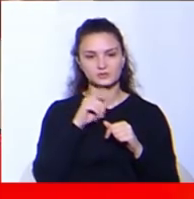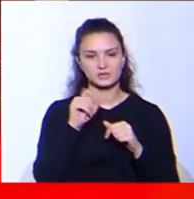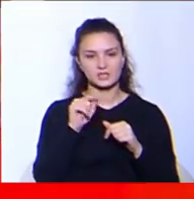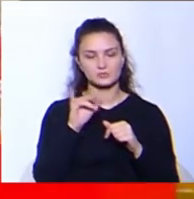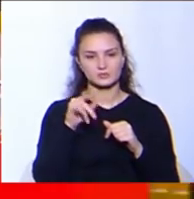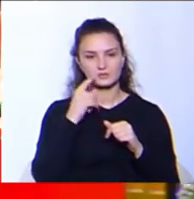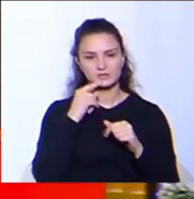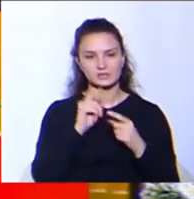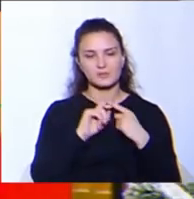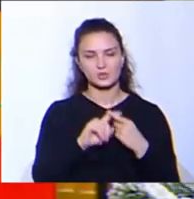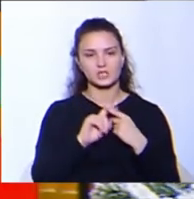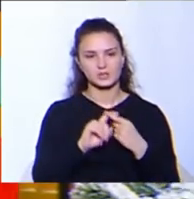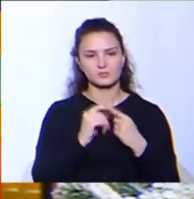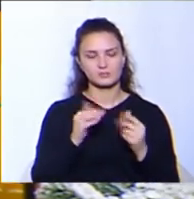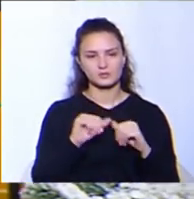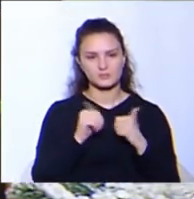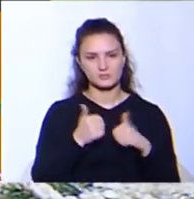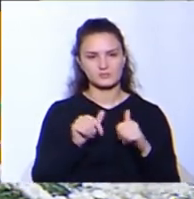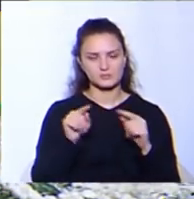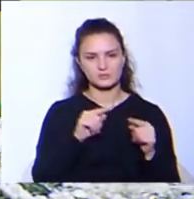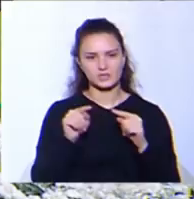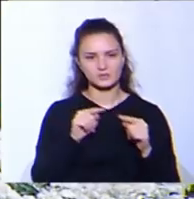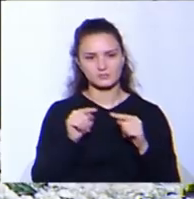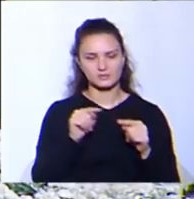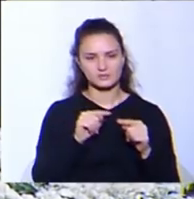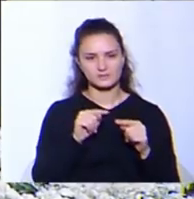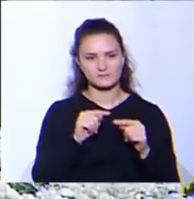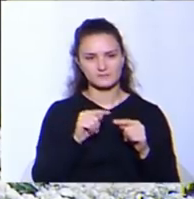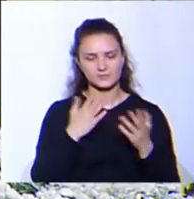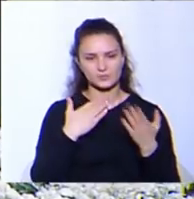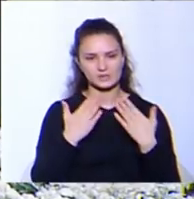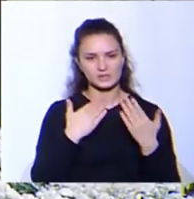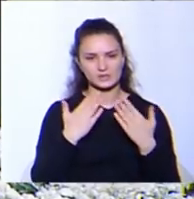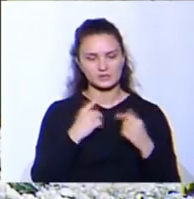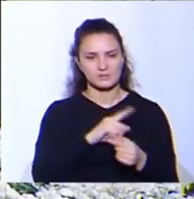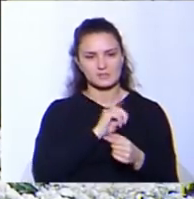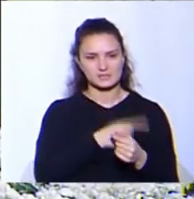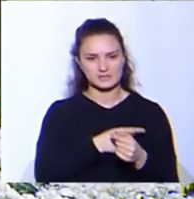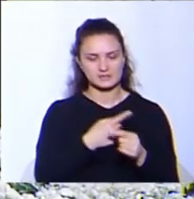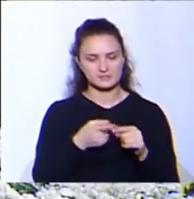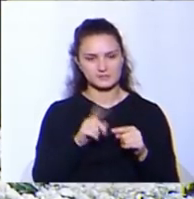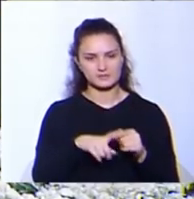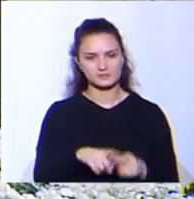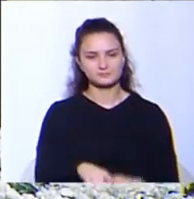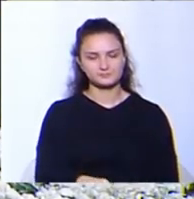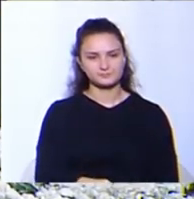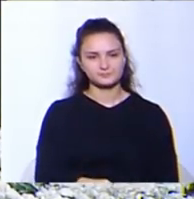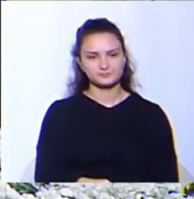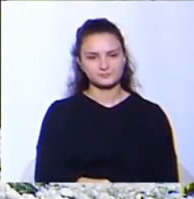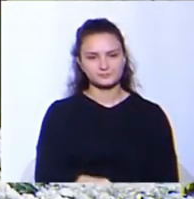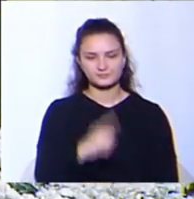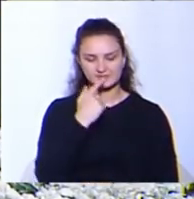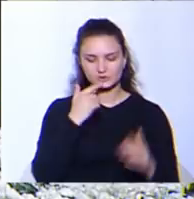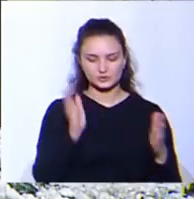ხაზი გაუსმა დამოკიდებულების ფორმების ურთიერთ მონაცვლეობაზე და ურთიერთ გამაძლიერებელ ეფექტზე მე აქ წითელ